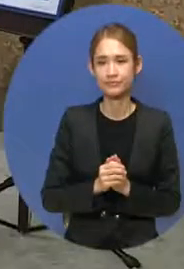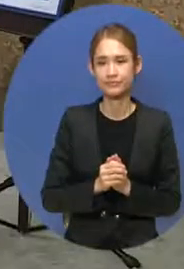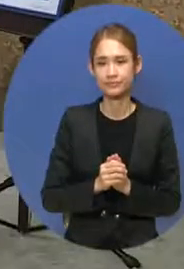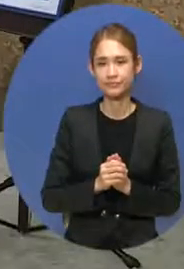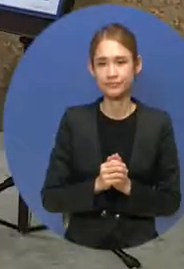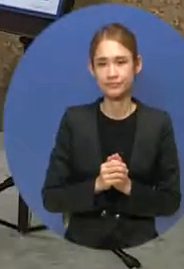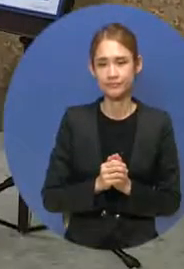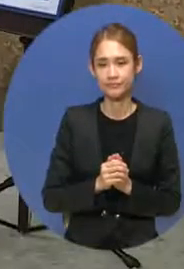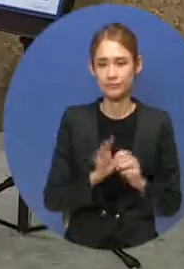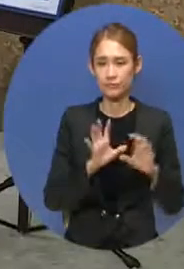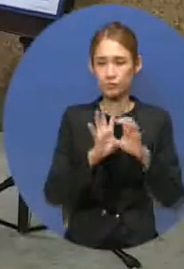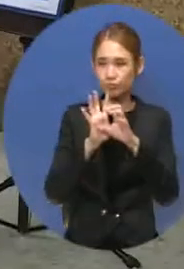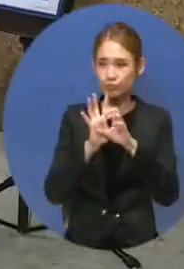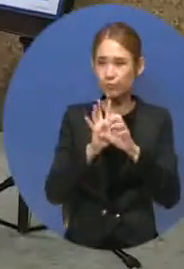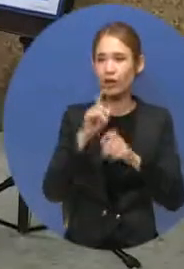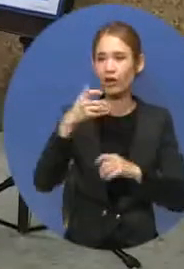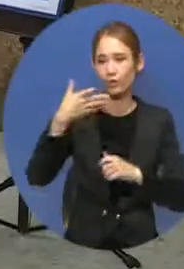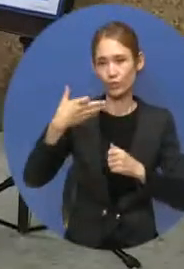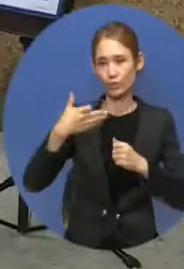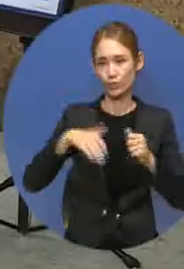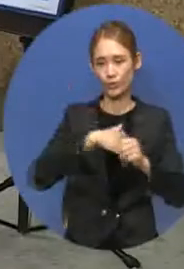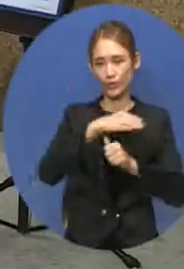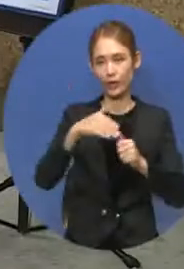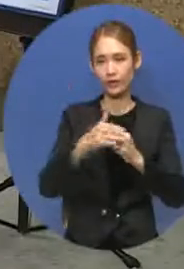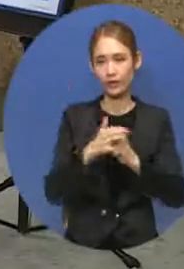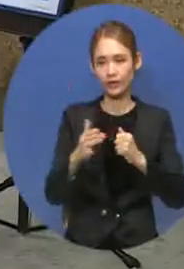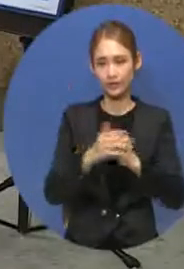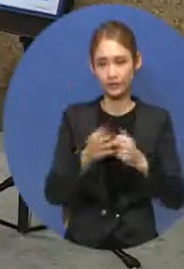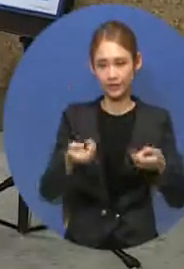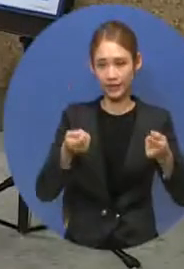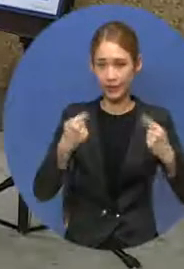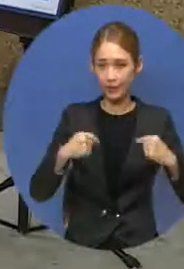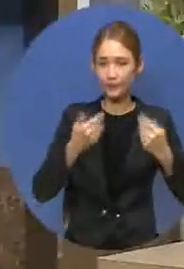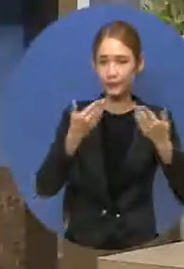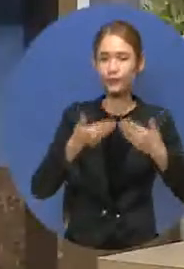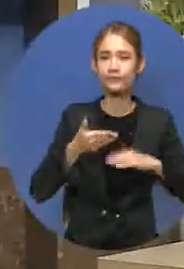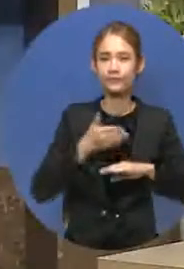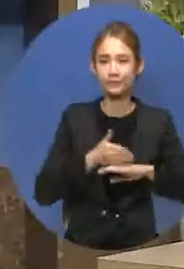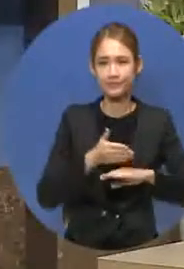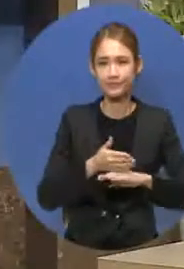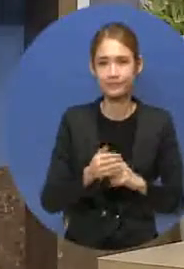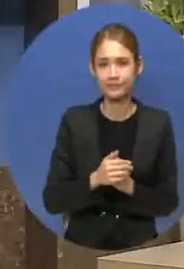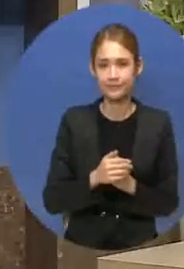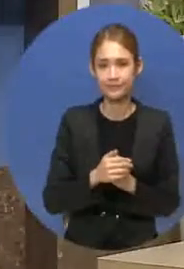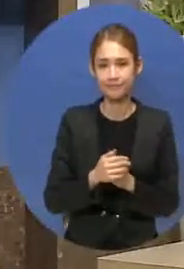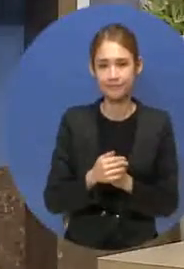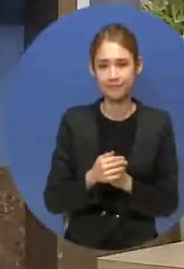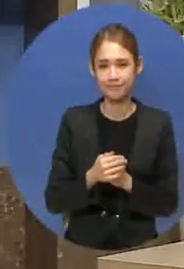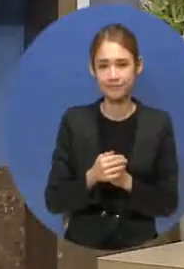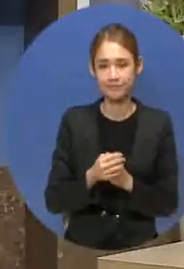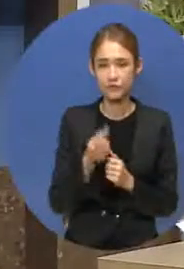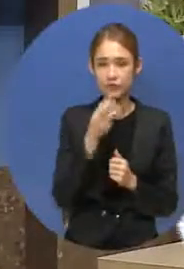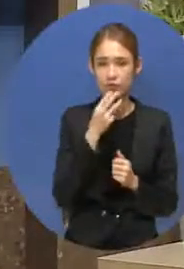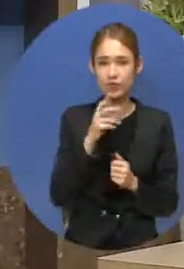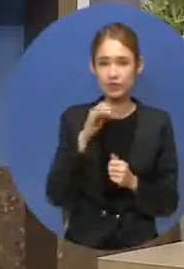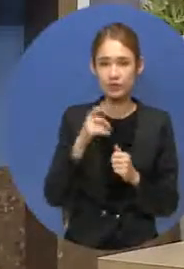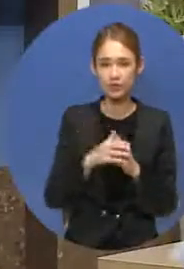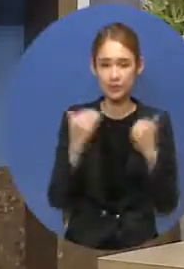네, 이 코로나19 상황 속에서도 이렇게 자리해 주셔서 대단히 감사드립니다. 그럼 이